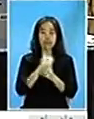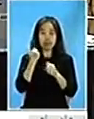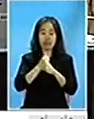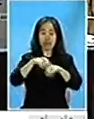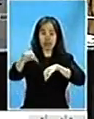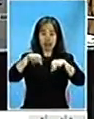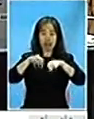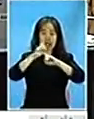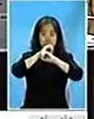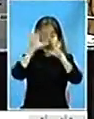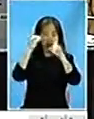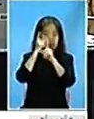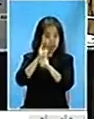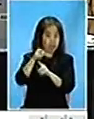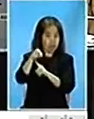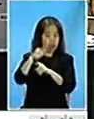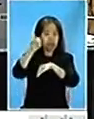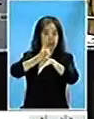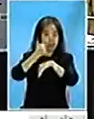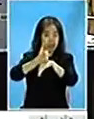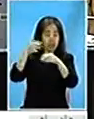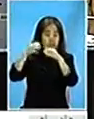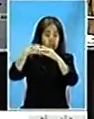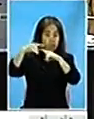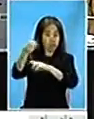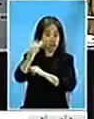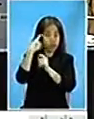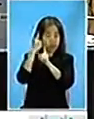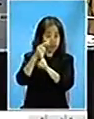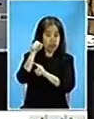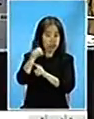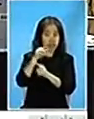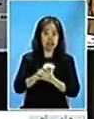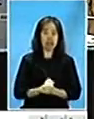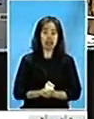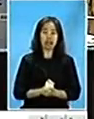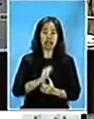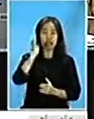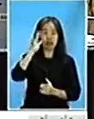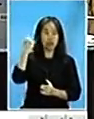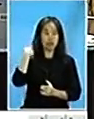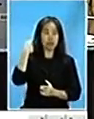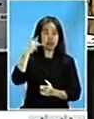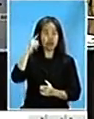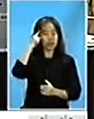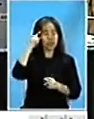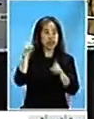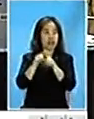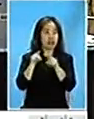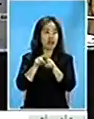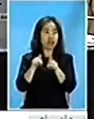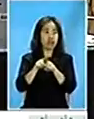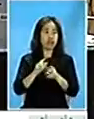ารอย่างท่านจุรินทร์พูดเมื่อกี้เนี่ยเอาตามนี้ได้ไหมครับน่าจะเป็นประโยชน์ฮะผมเห็นด้วยกับที่ท่านจุรินทร์เสนอเมื่อ